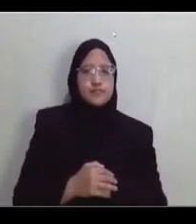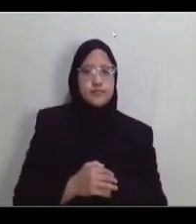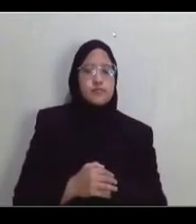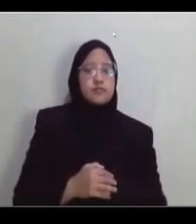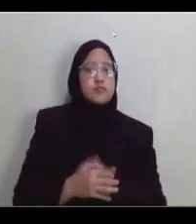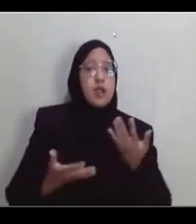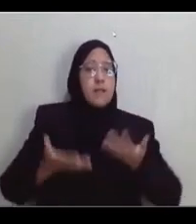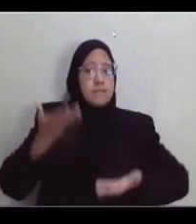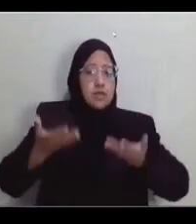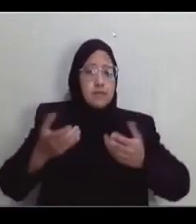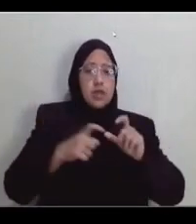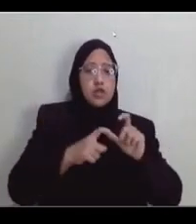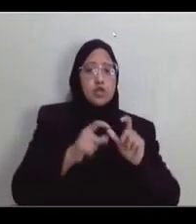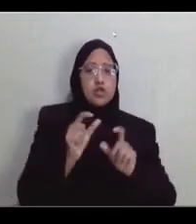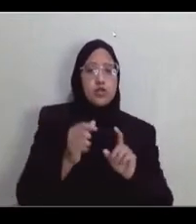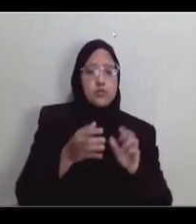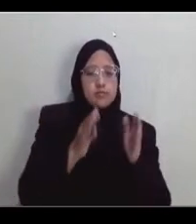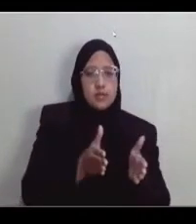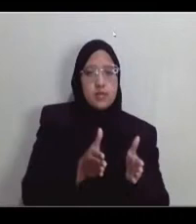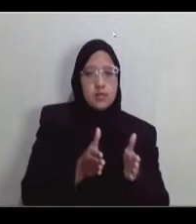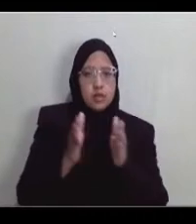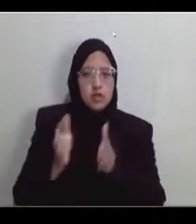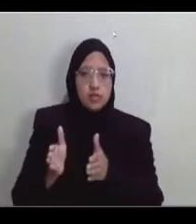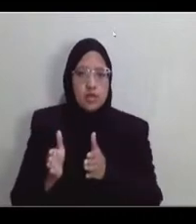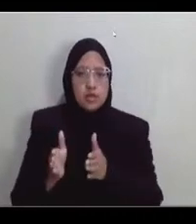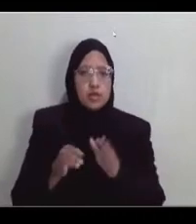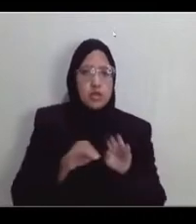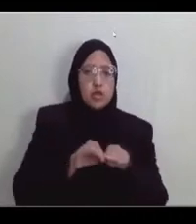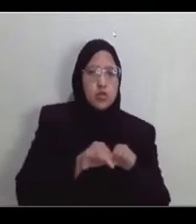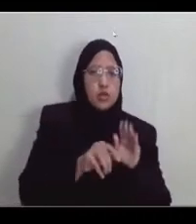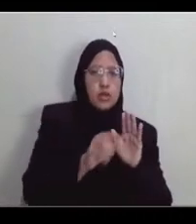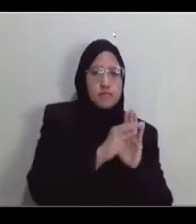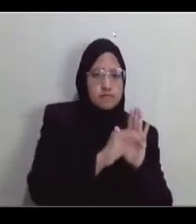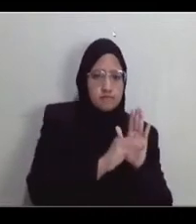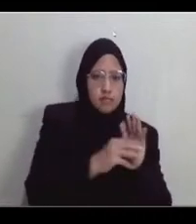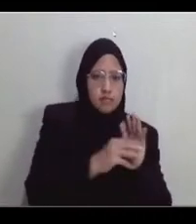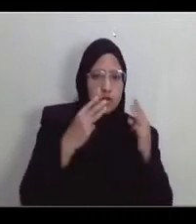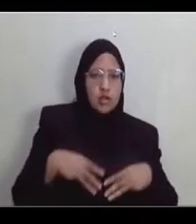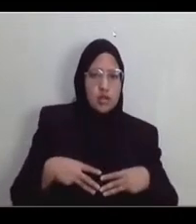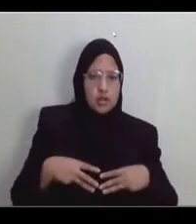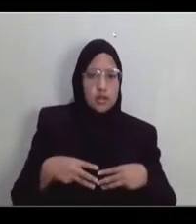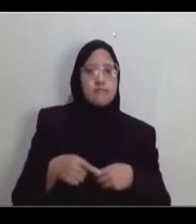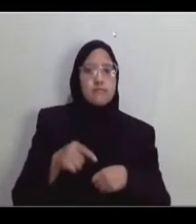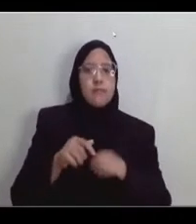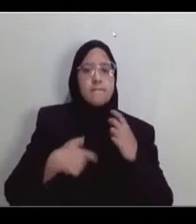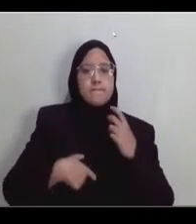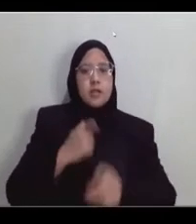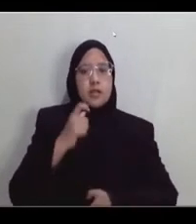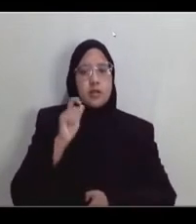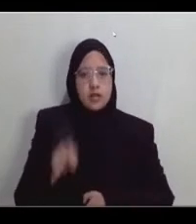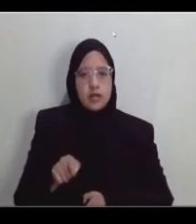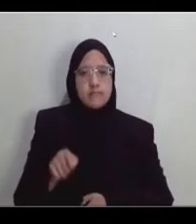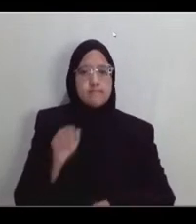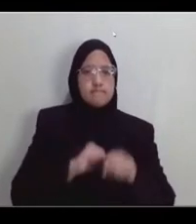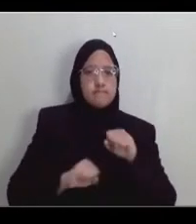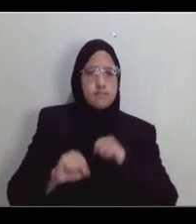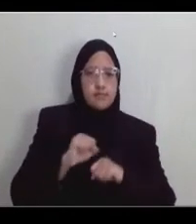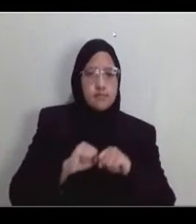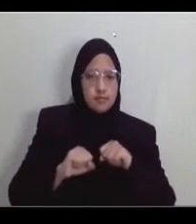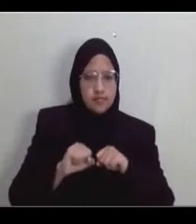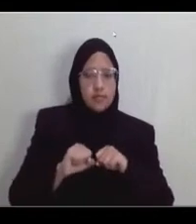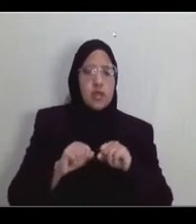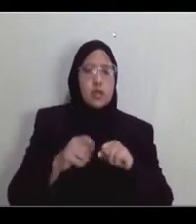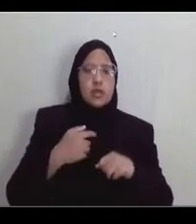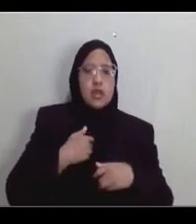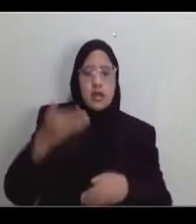substansi mendasar berkenaan dengan keberadaan kode etik dan perilaku hakim konstitusi serta keniscayaan kehadiran majelis kehormatan